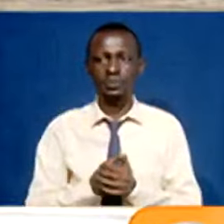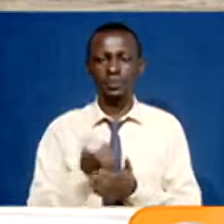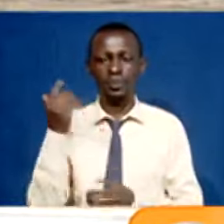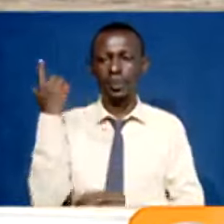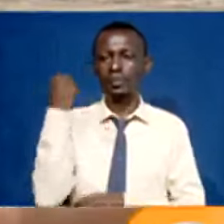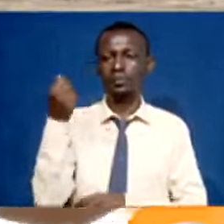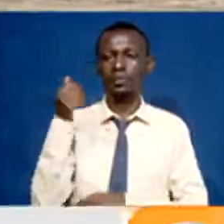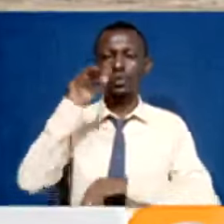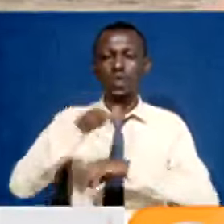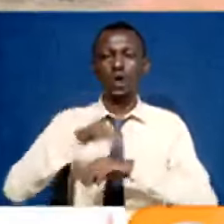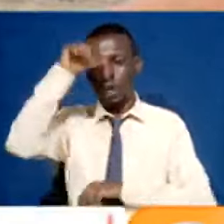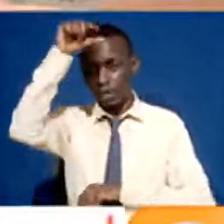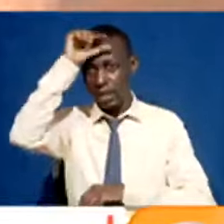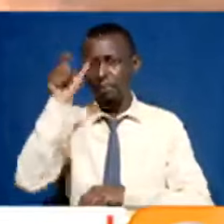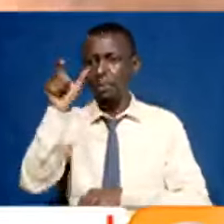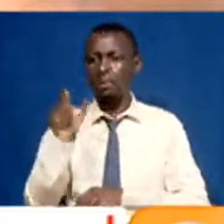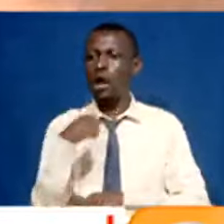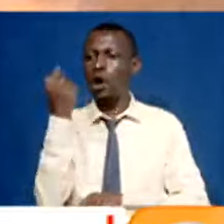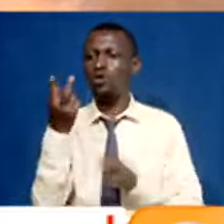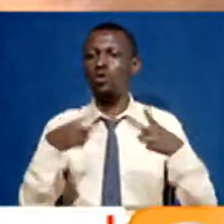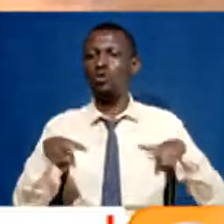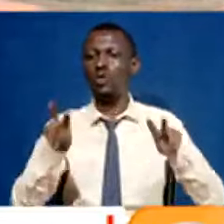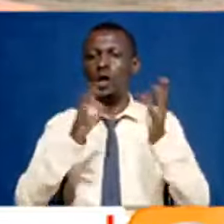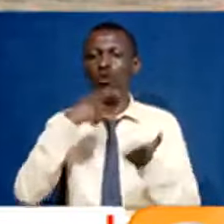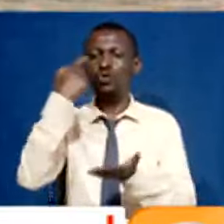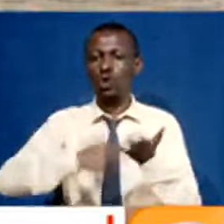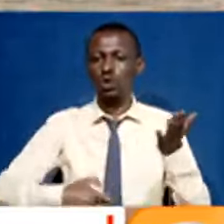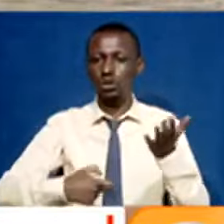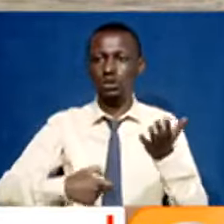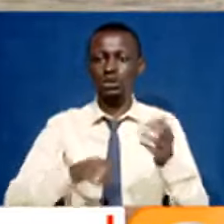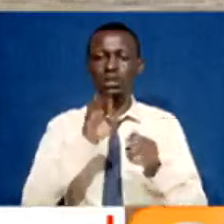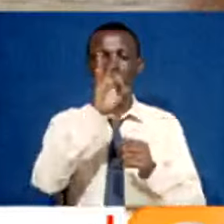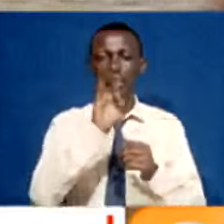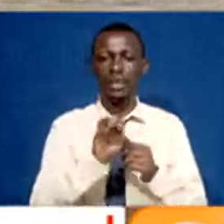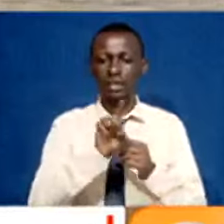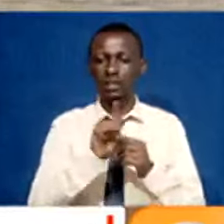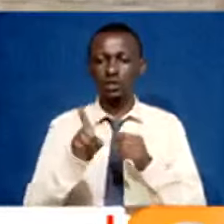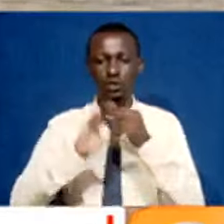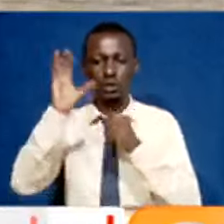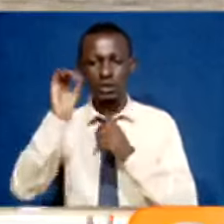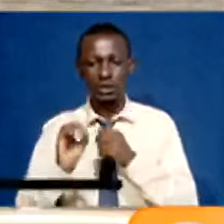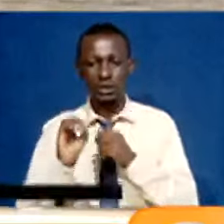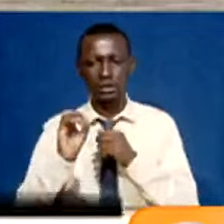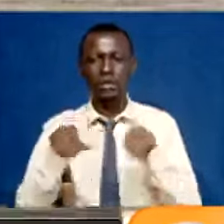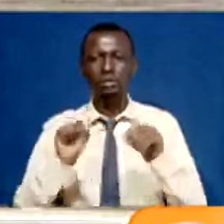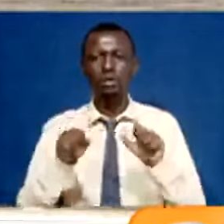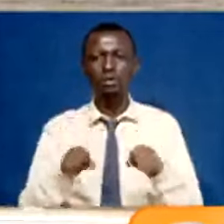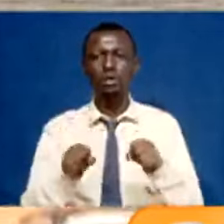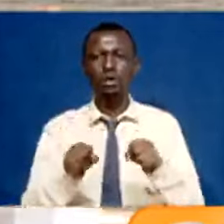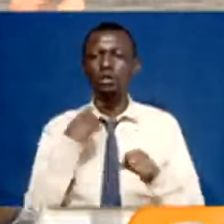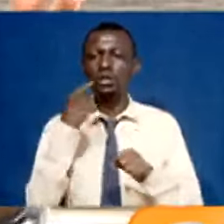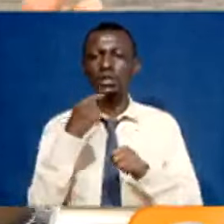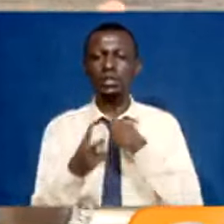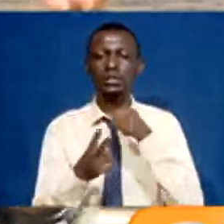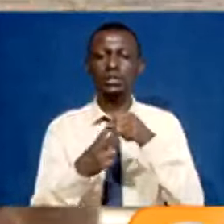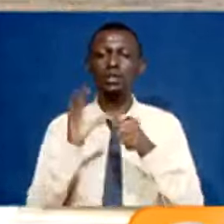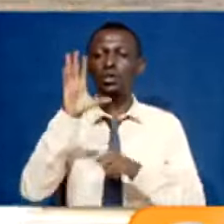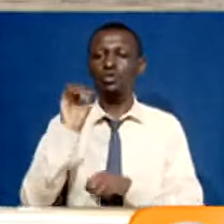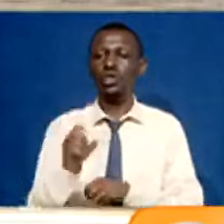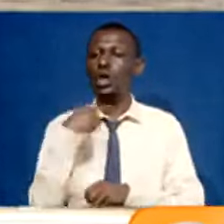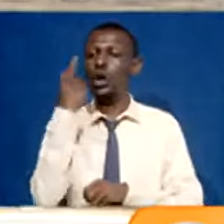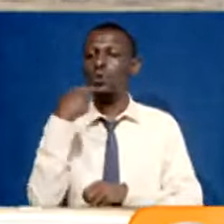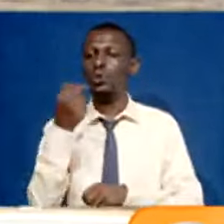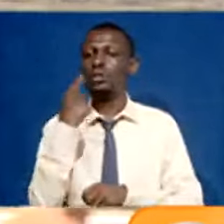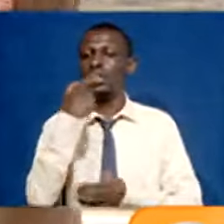government, amekuja ametoa shamba ya 13 by 60, ametoa 750. Wao varua wao ni